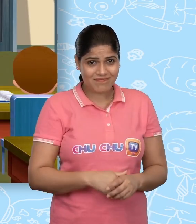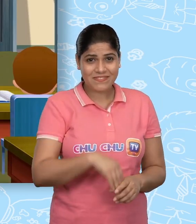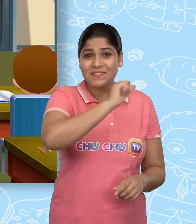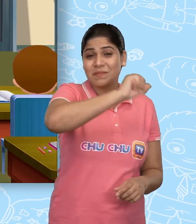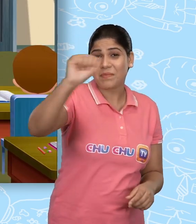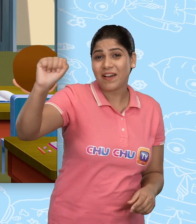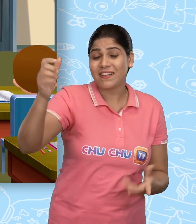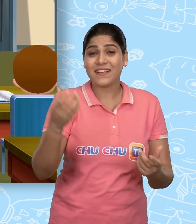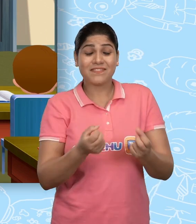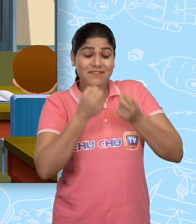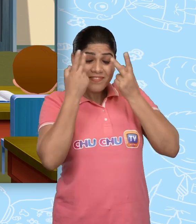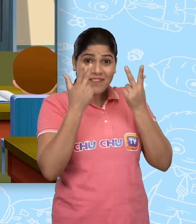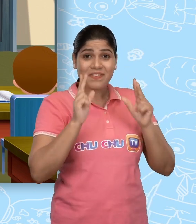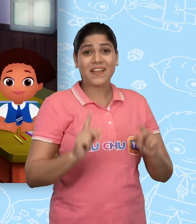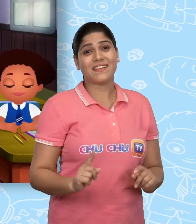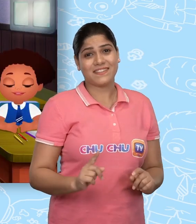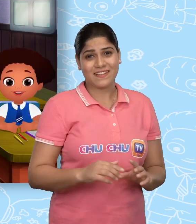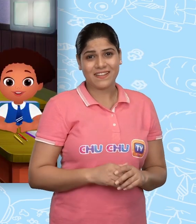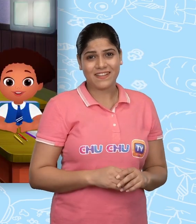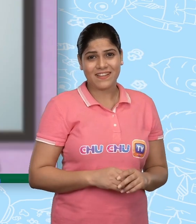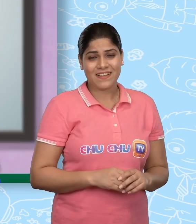बच्चों तुम्हारे लिए एक सरप्राइज है,